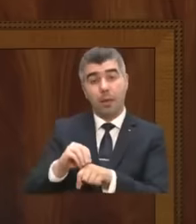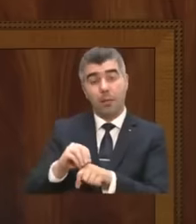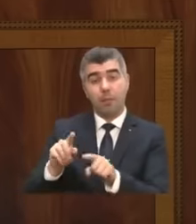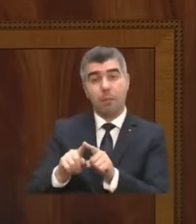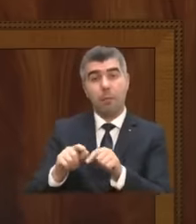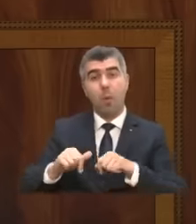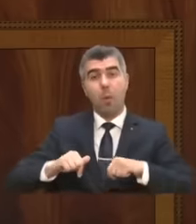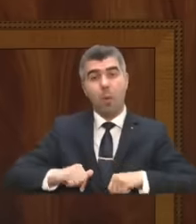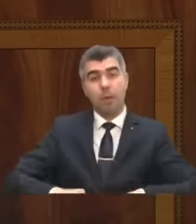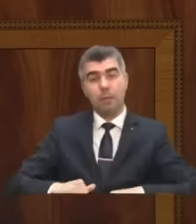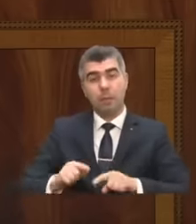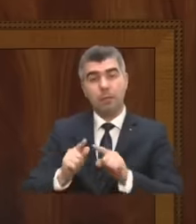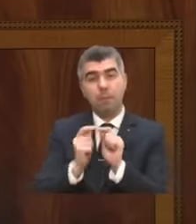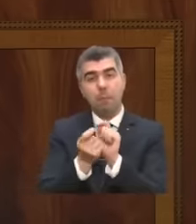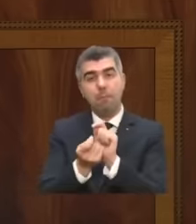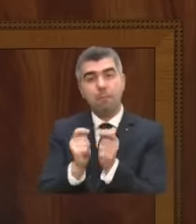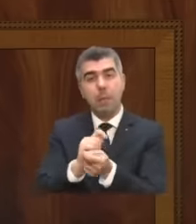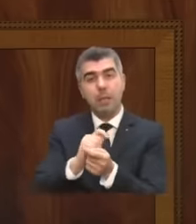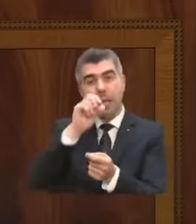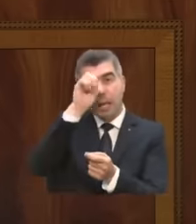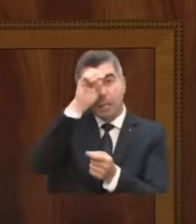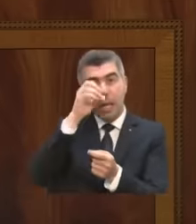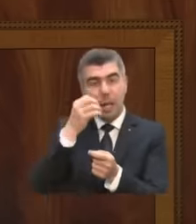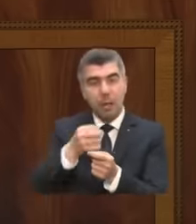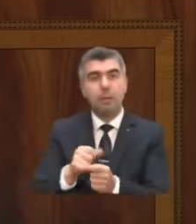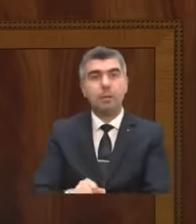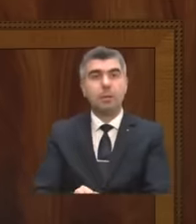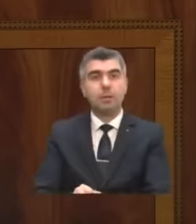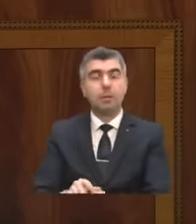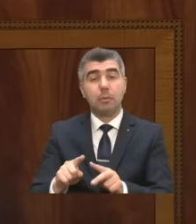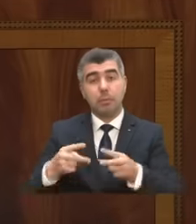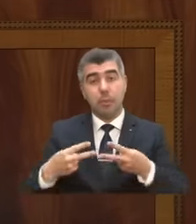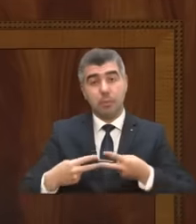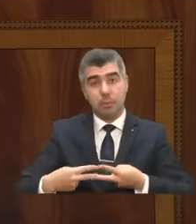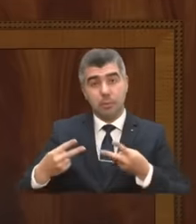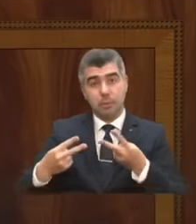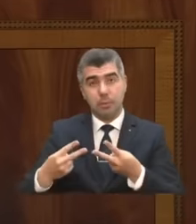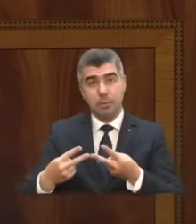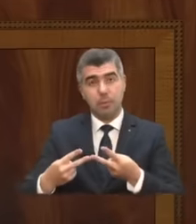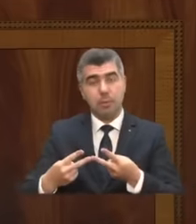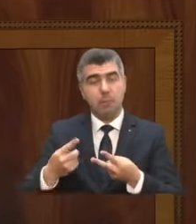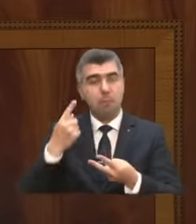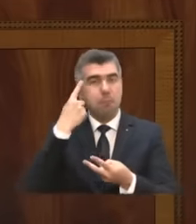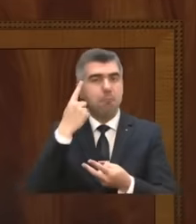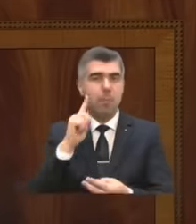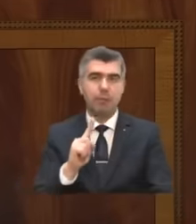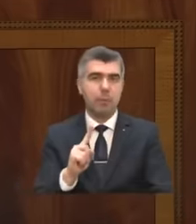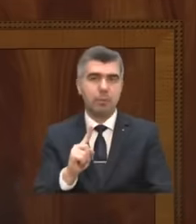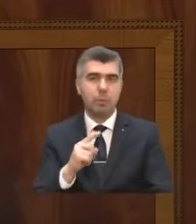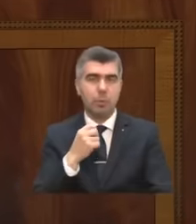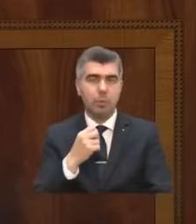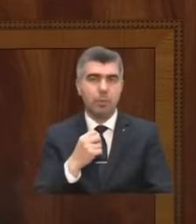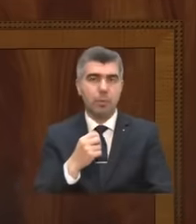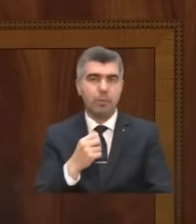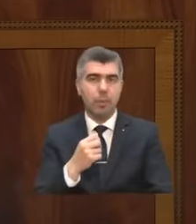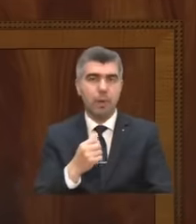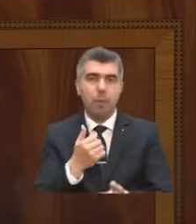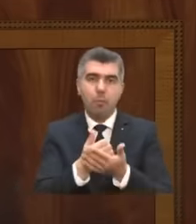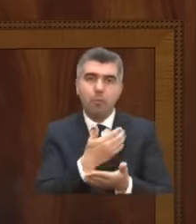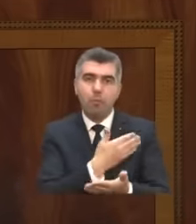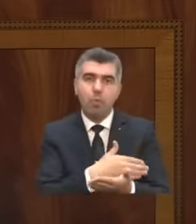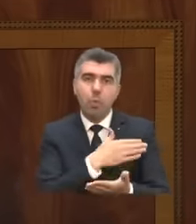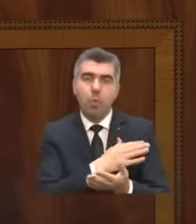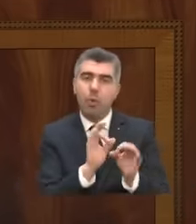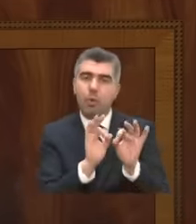وزيره الانتقال الطاقي واللي فاجاتنا بتصريح غير مفهوم ان لم يكن غير مسؤول،